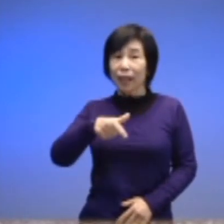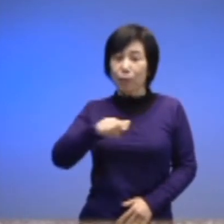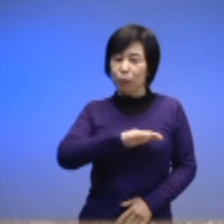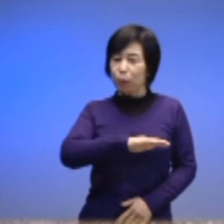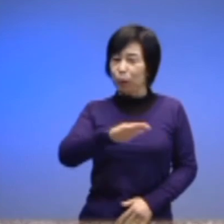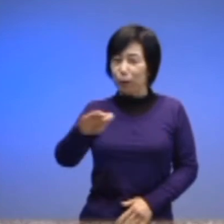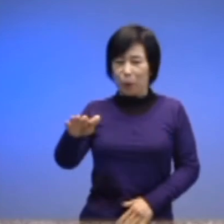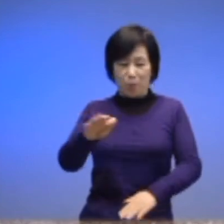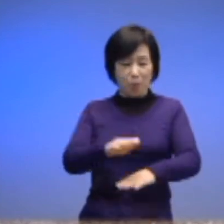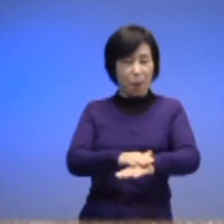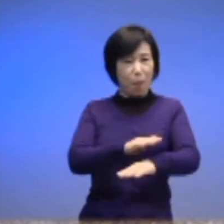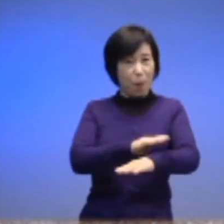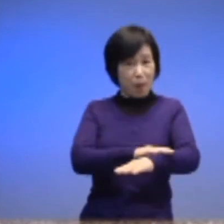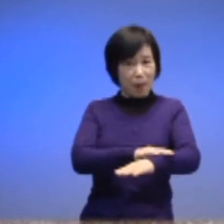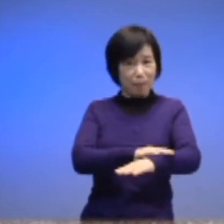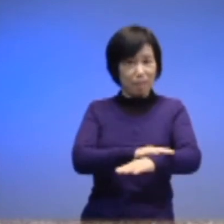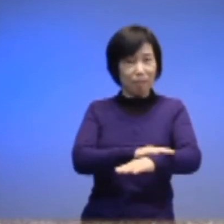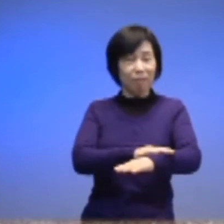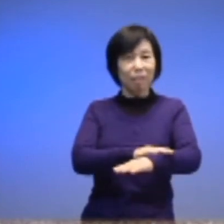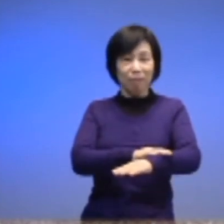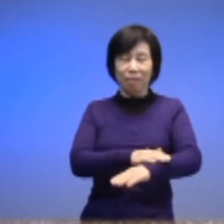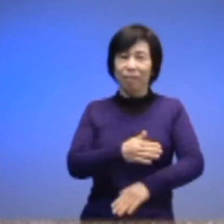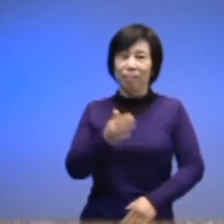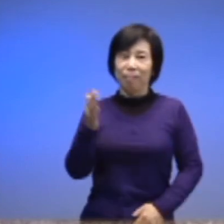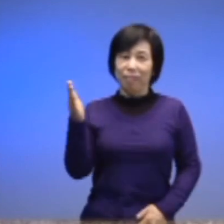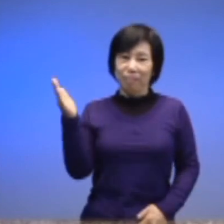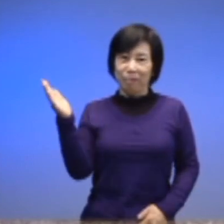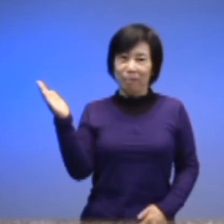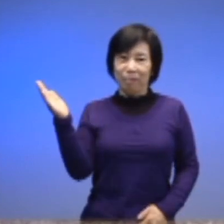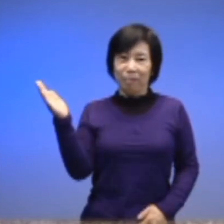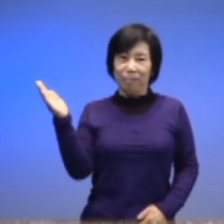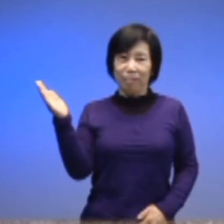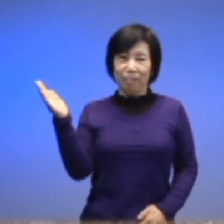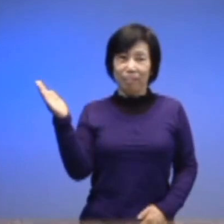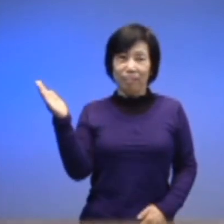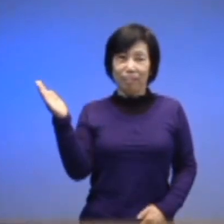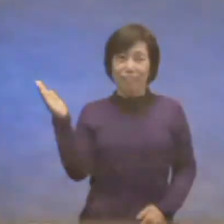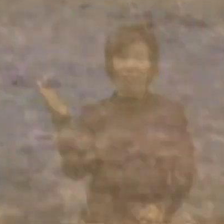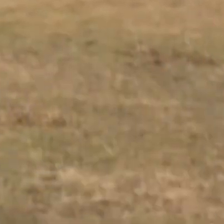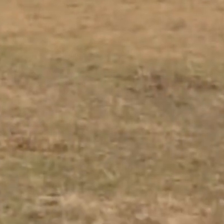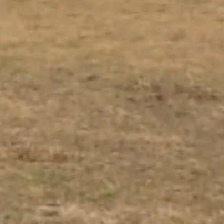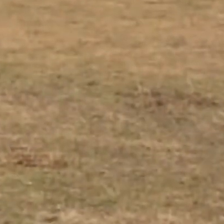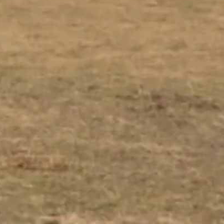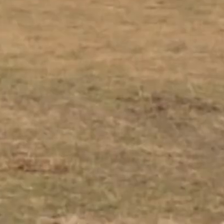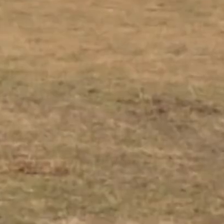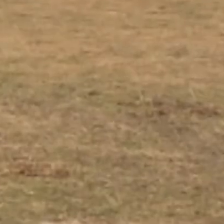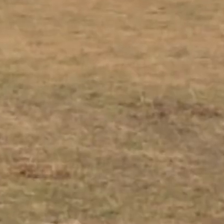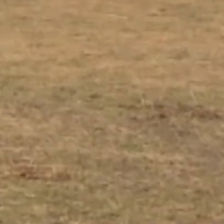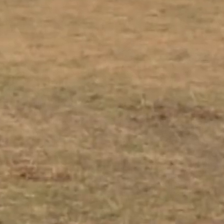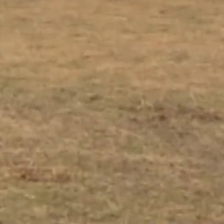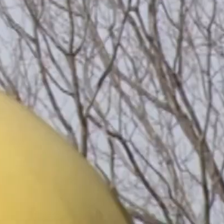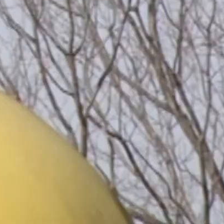陵公園をご紹介します。それじゃあチャンネル四日市スタート。